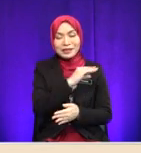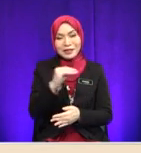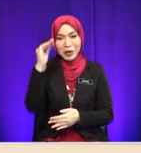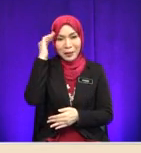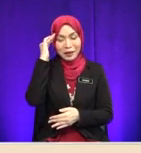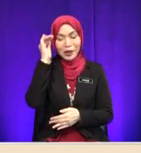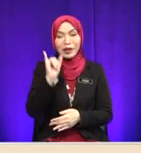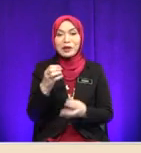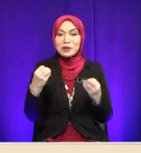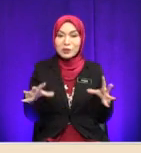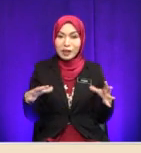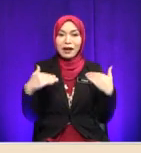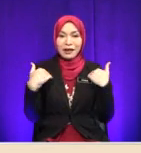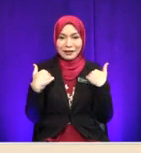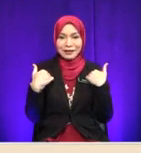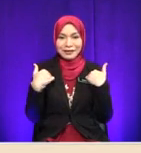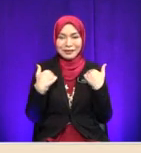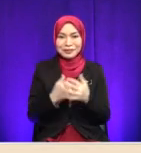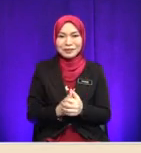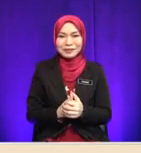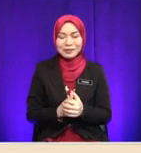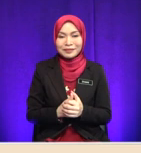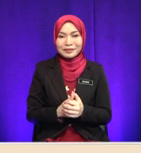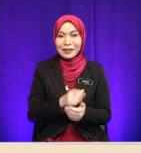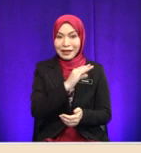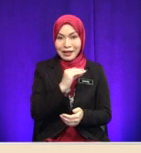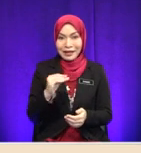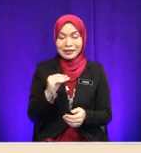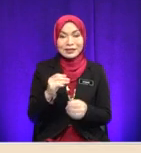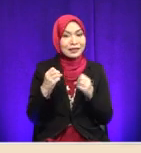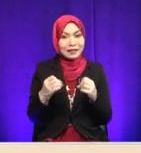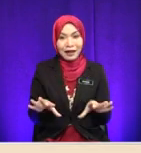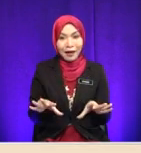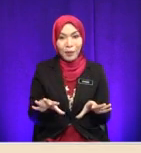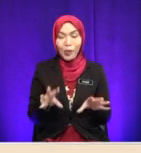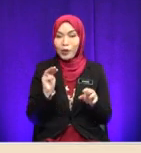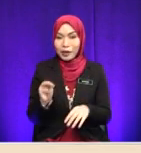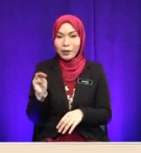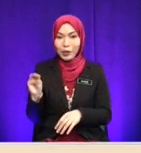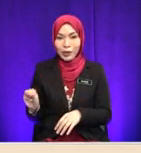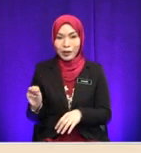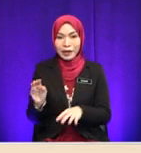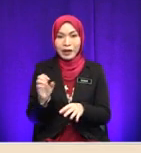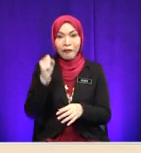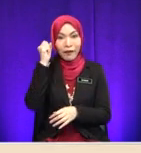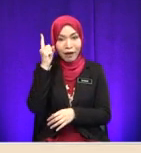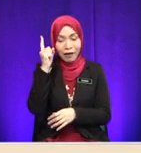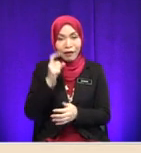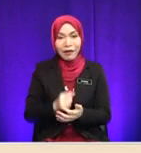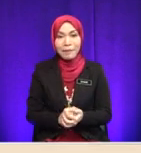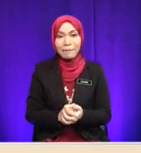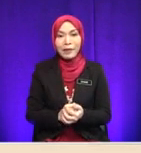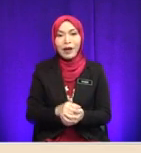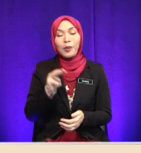Seterusnya, setelah murid memperoleh maklumat yang lengkap, murid akan membentangkan hasil bacaan mereka